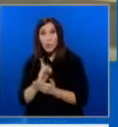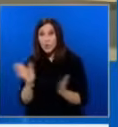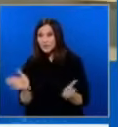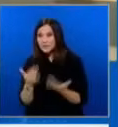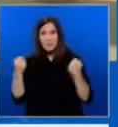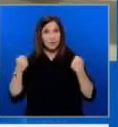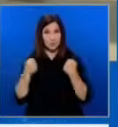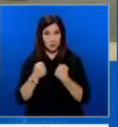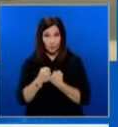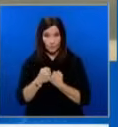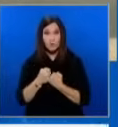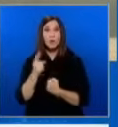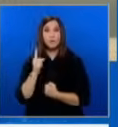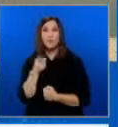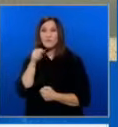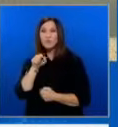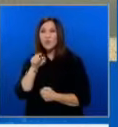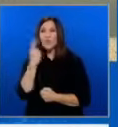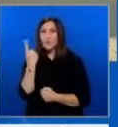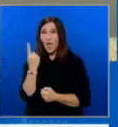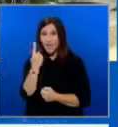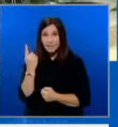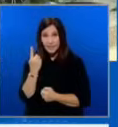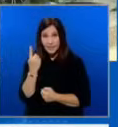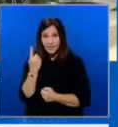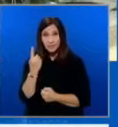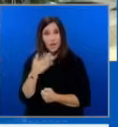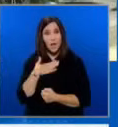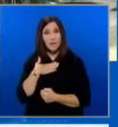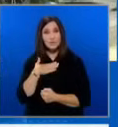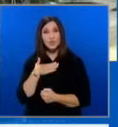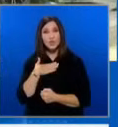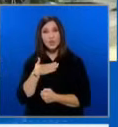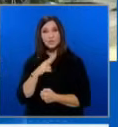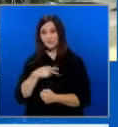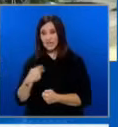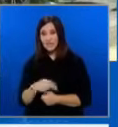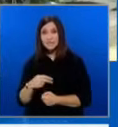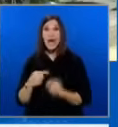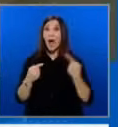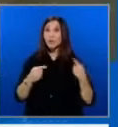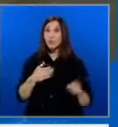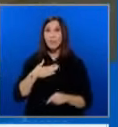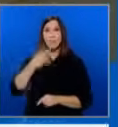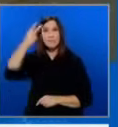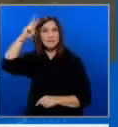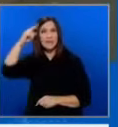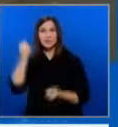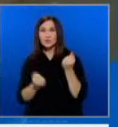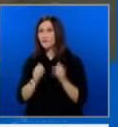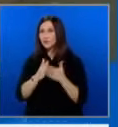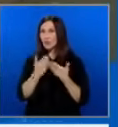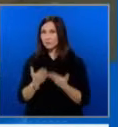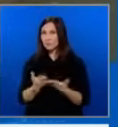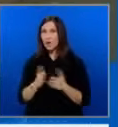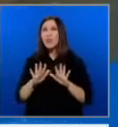станала катастрофата, но и в това, че единият беше с швейцарска, а другият е с мексиканска шофьорска